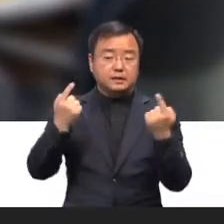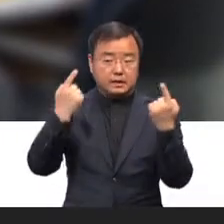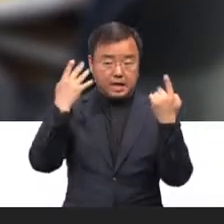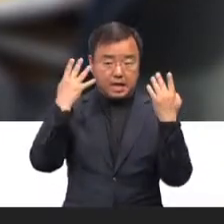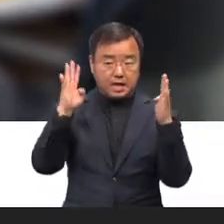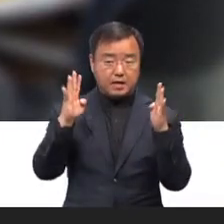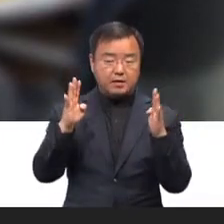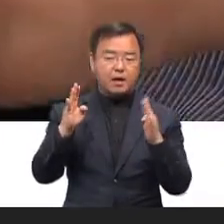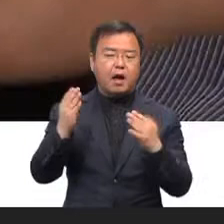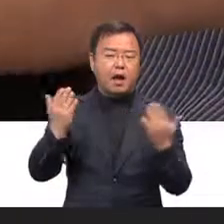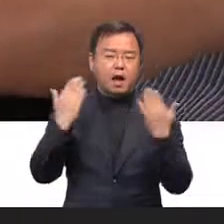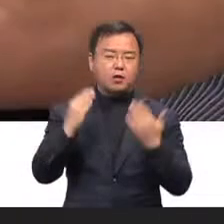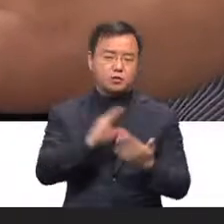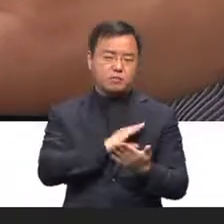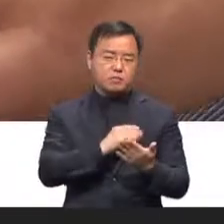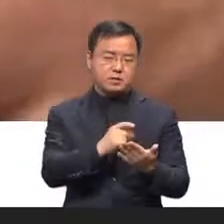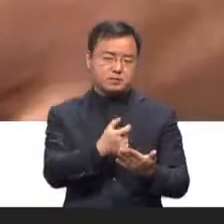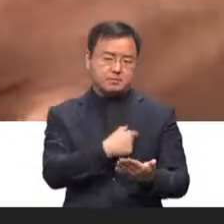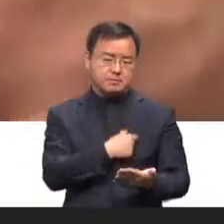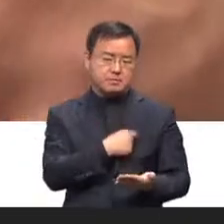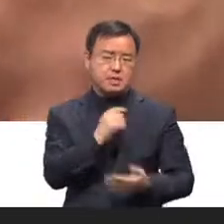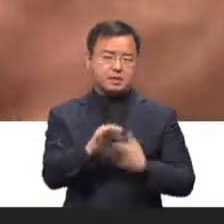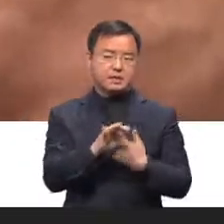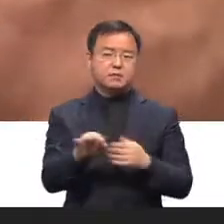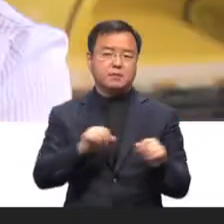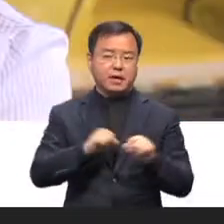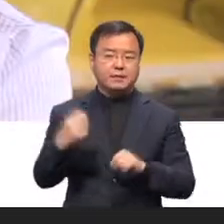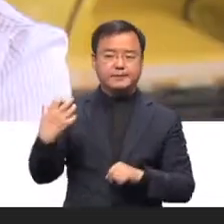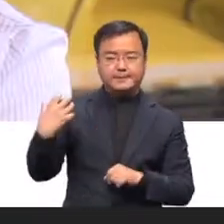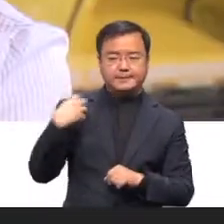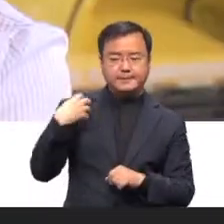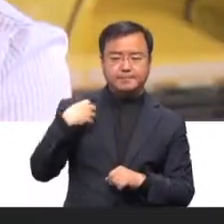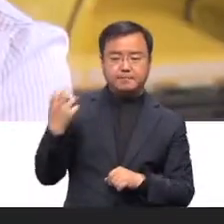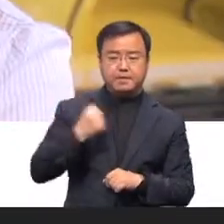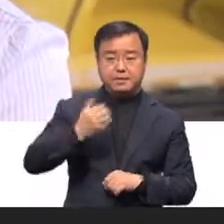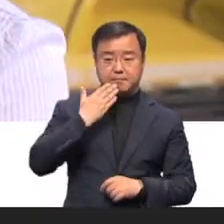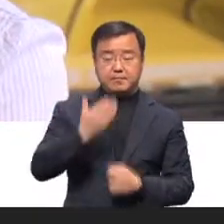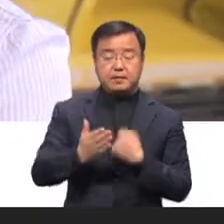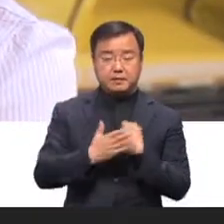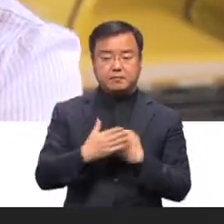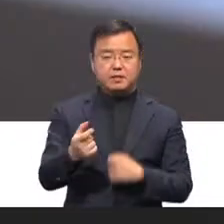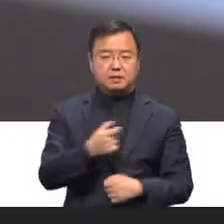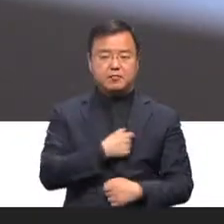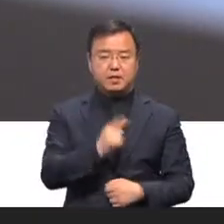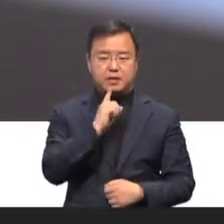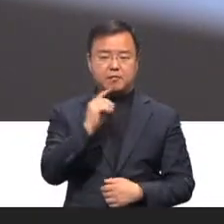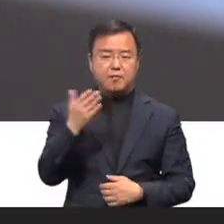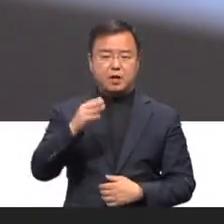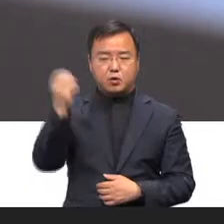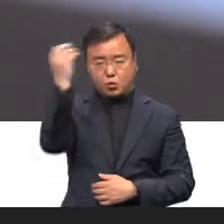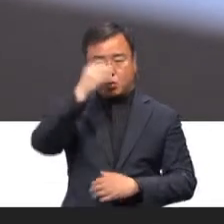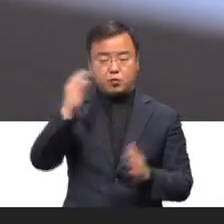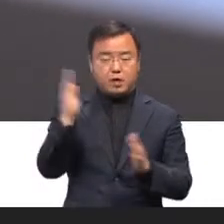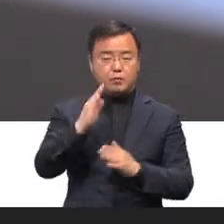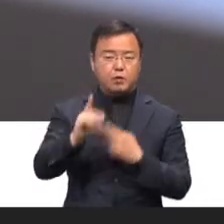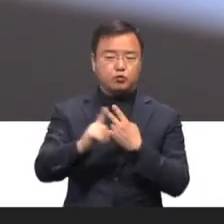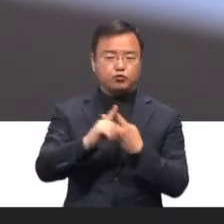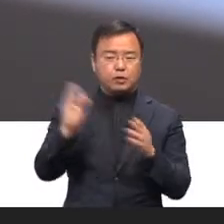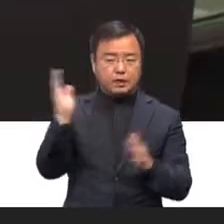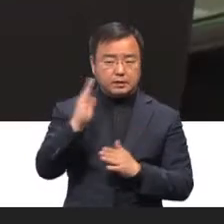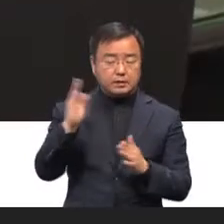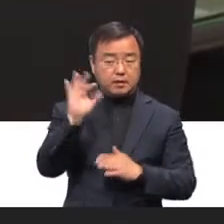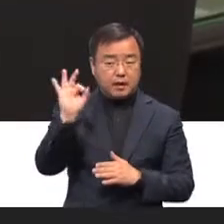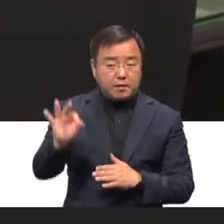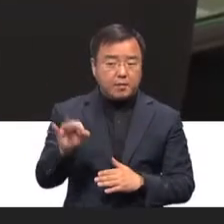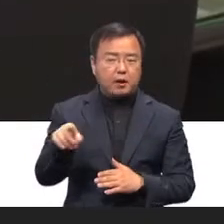그래도 학교 마크가 들어있으면 책임있는 행동을 하도록 만들 게 학교 마크를 집어넣은 거라고 하지만 4 고등학생이나 중 학생들이 볼 때는